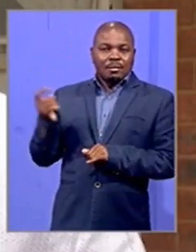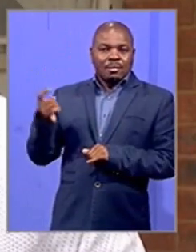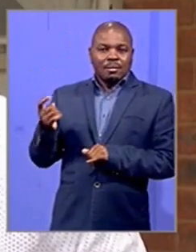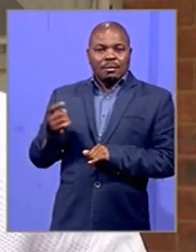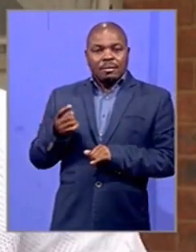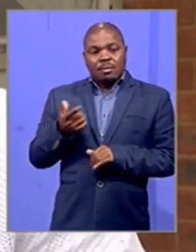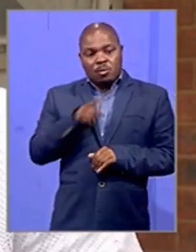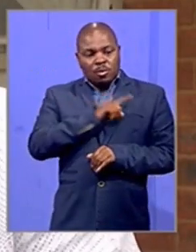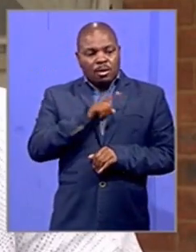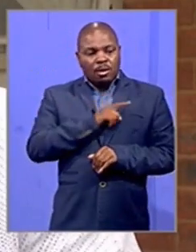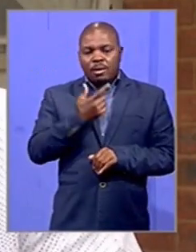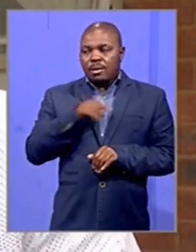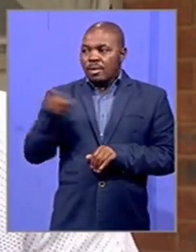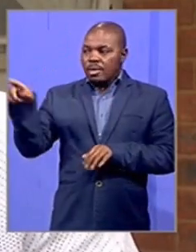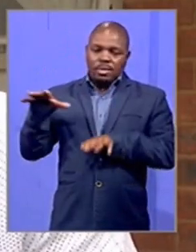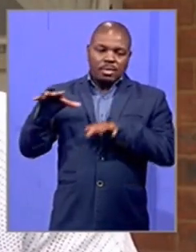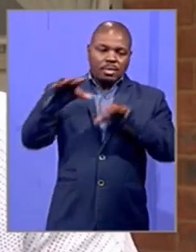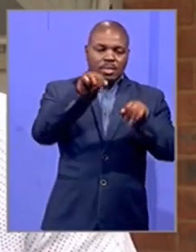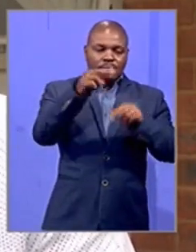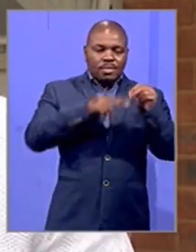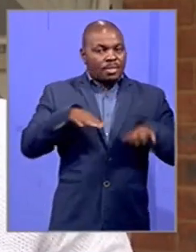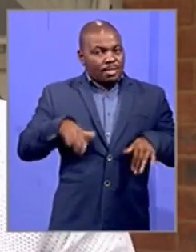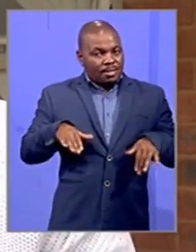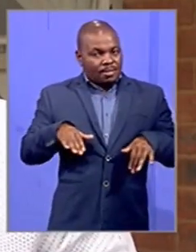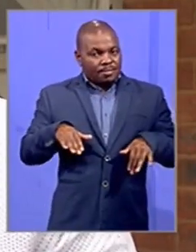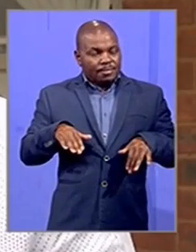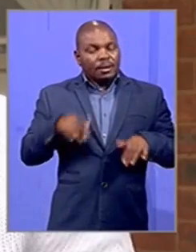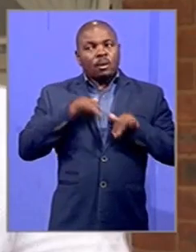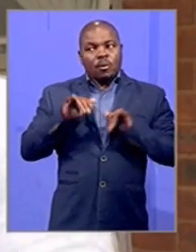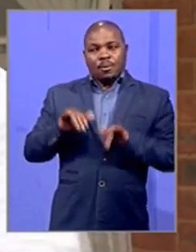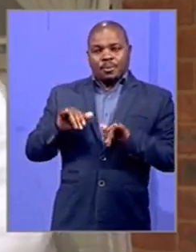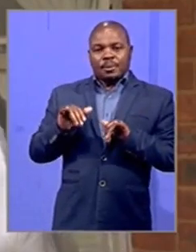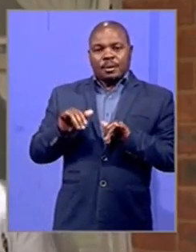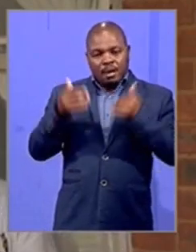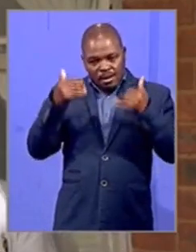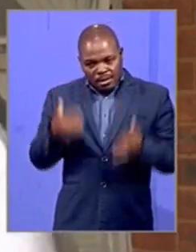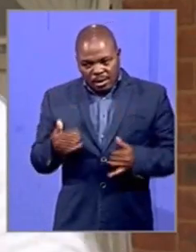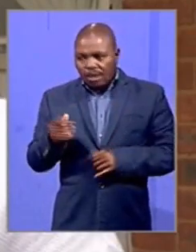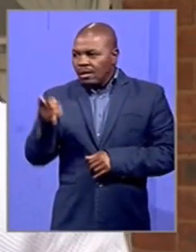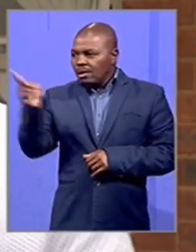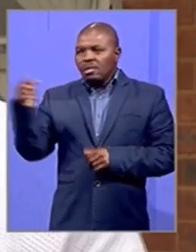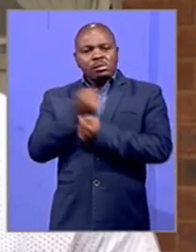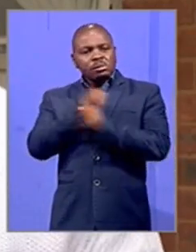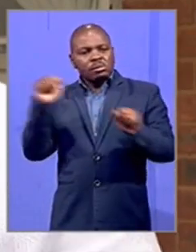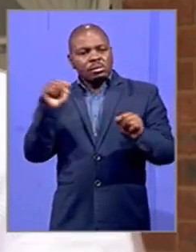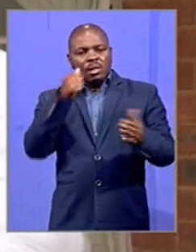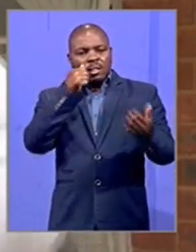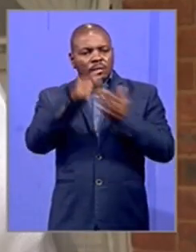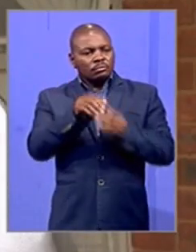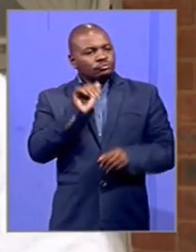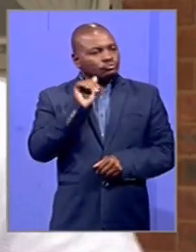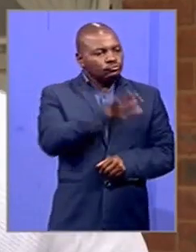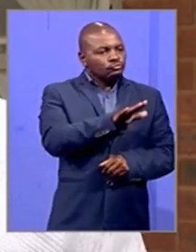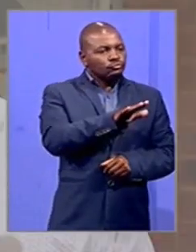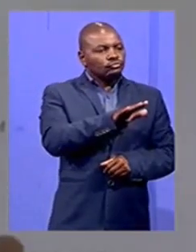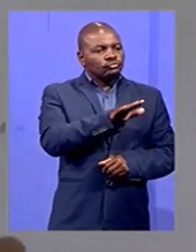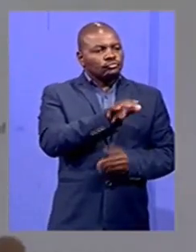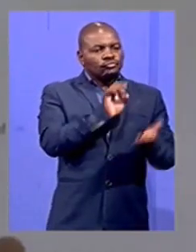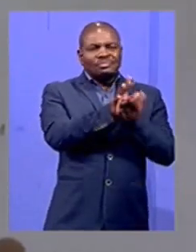diflete ise di hand over mo go bone to start with suddenly gape ke bone ba tsenyang eviction diflete di se di hand